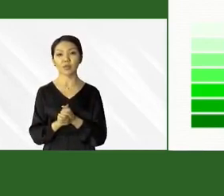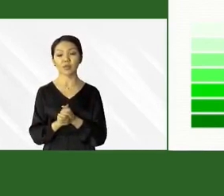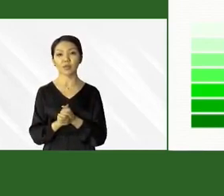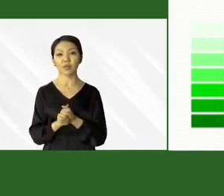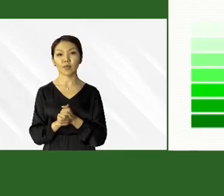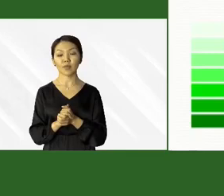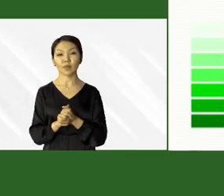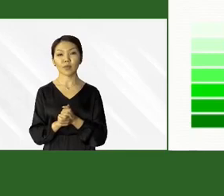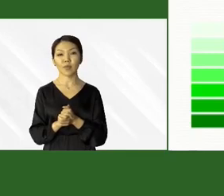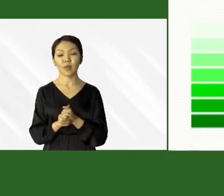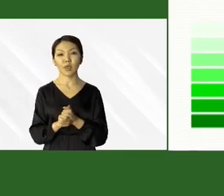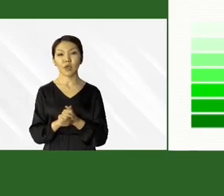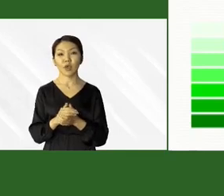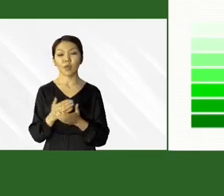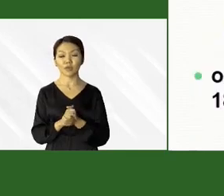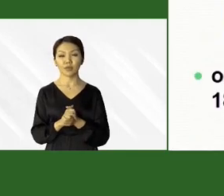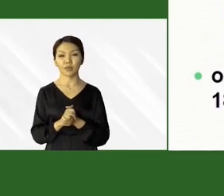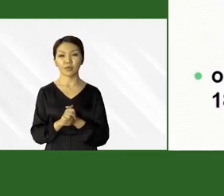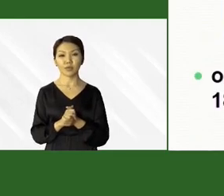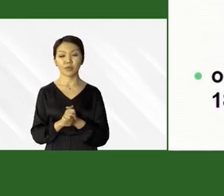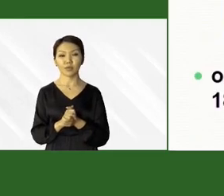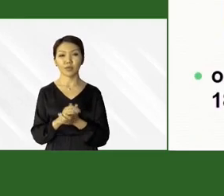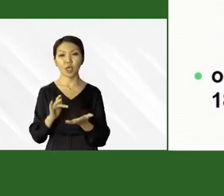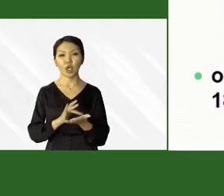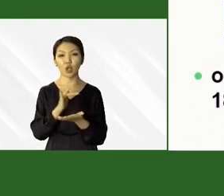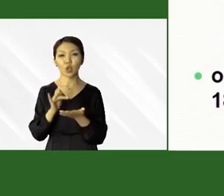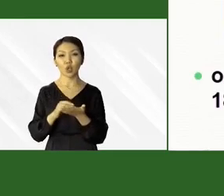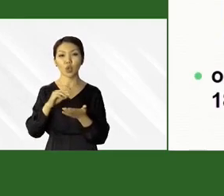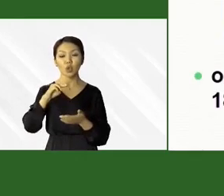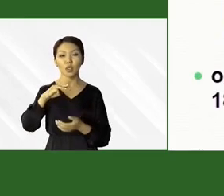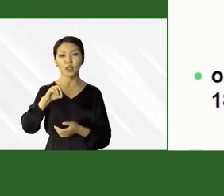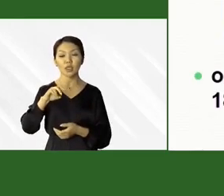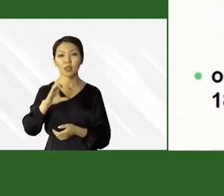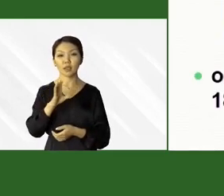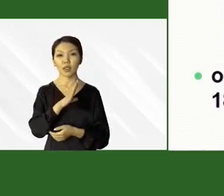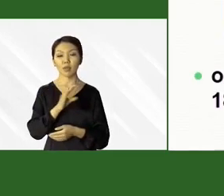населения проживают в сельской местности. Город Талас был основан в